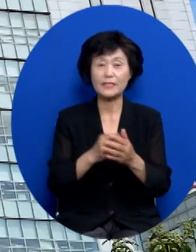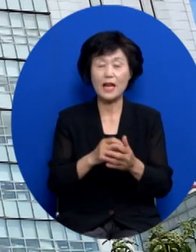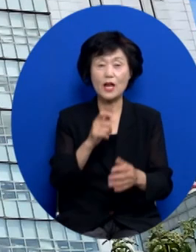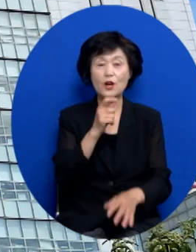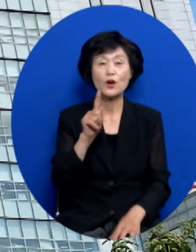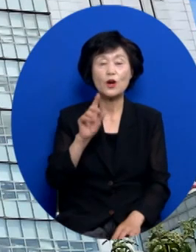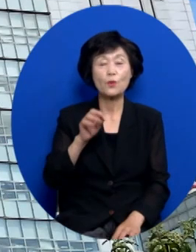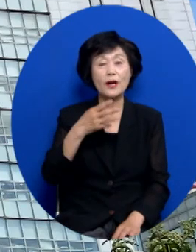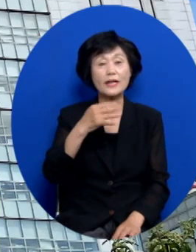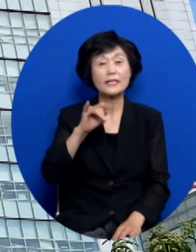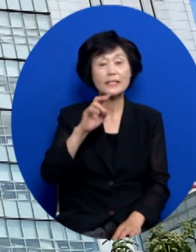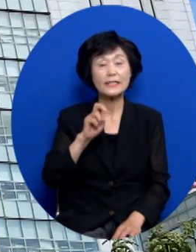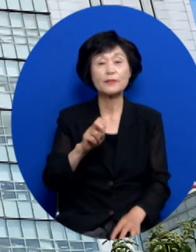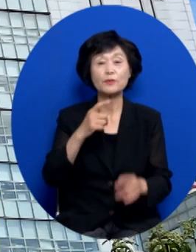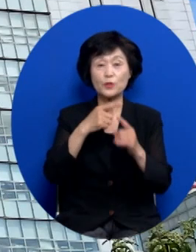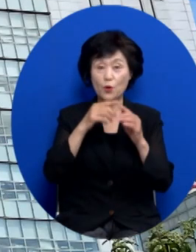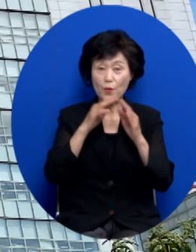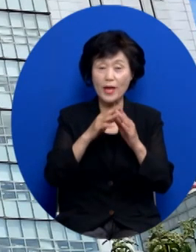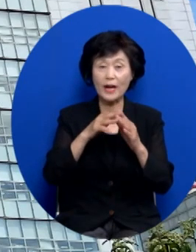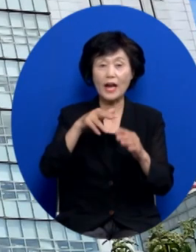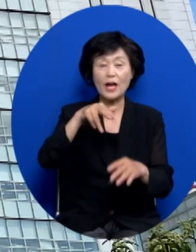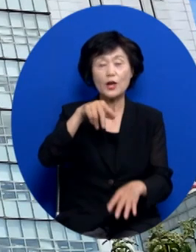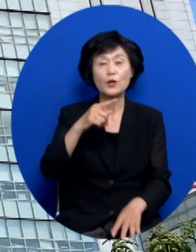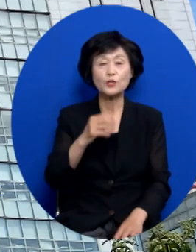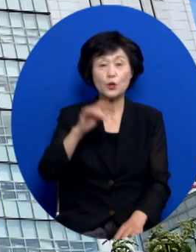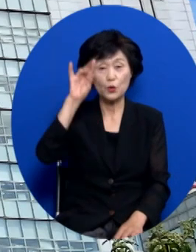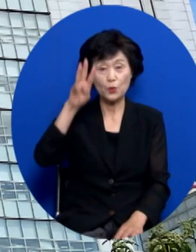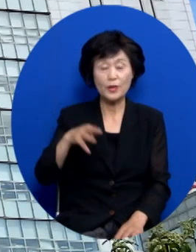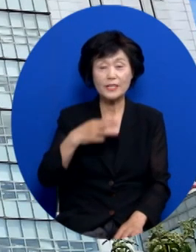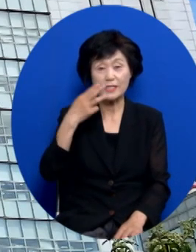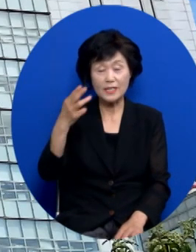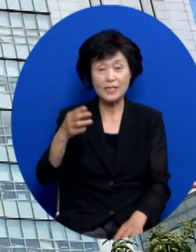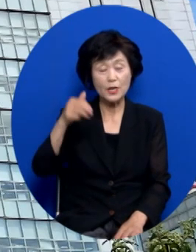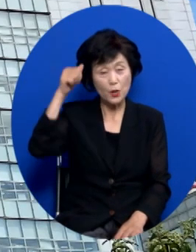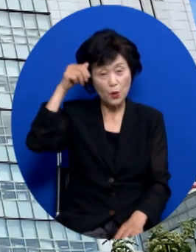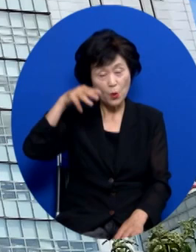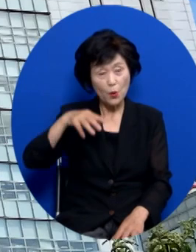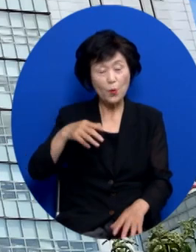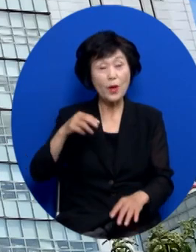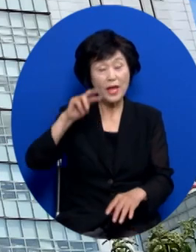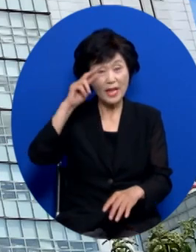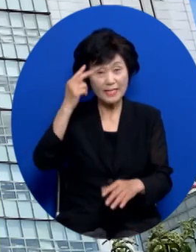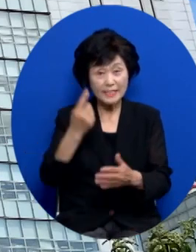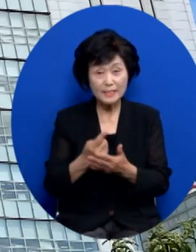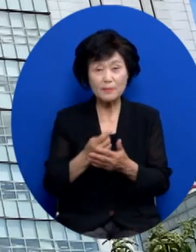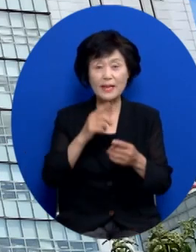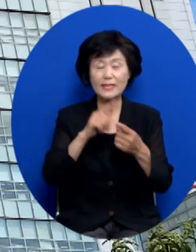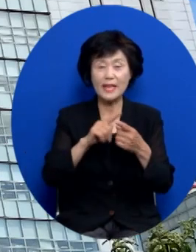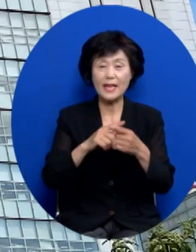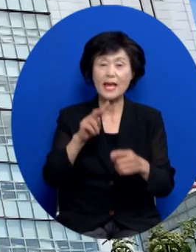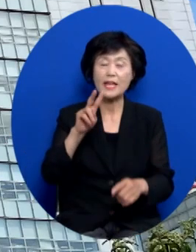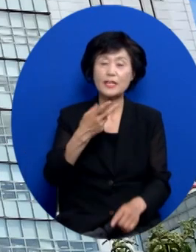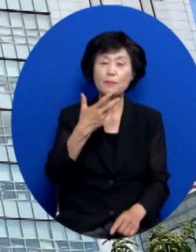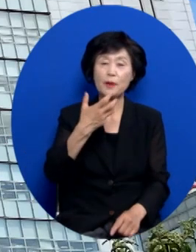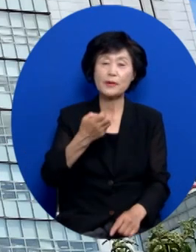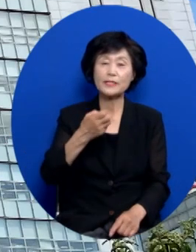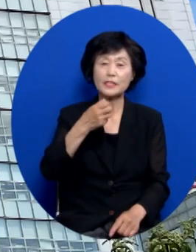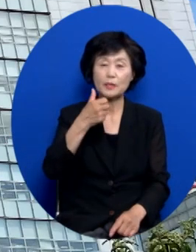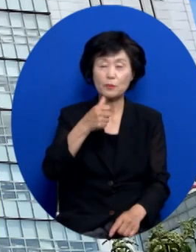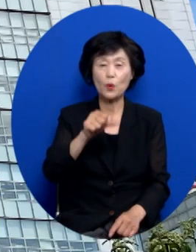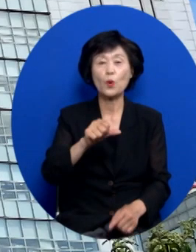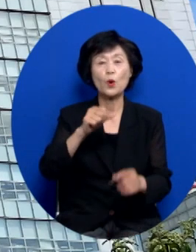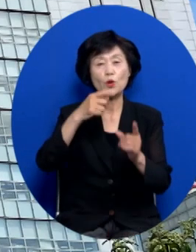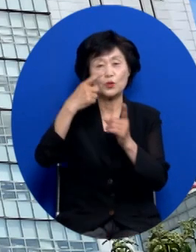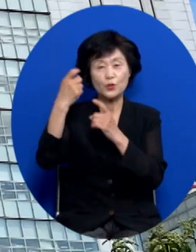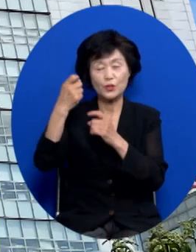회심 285주년 기념 전시회를 진행합니다. 전시회에서는 1700년대 후반에 발간된 존 웨슬리의